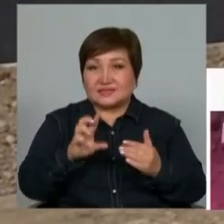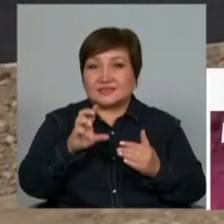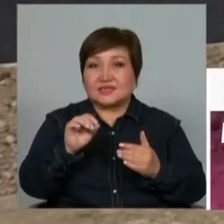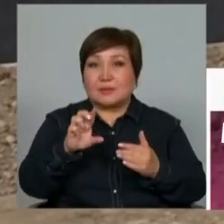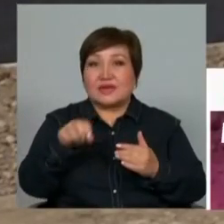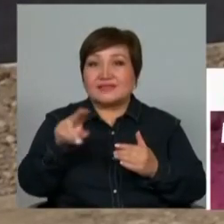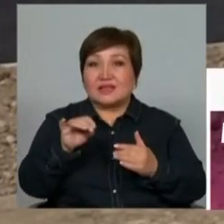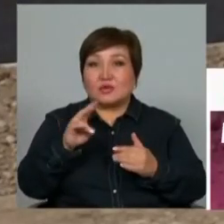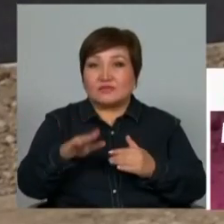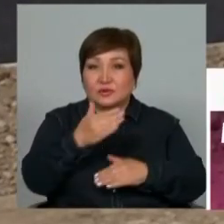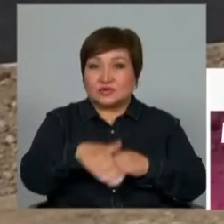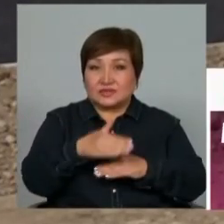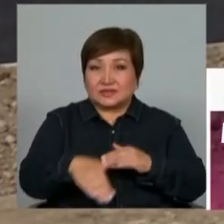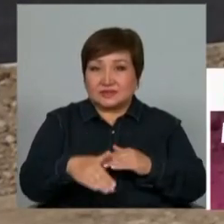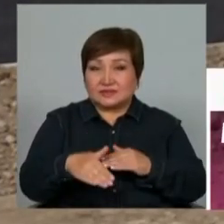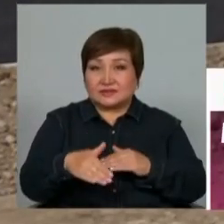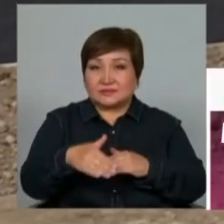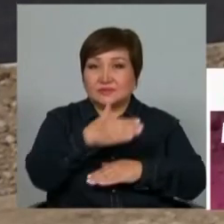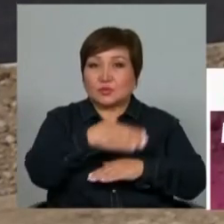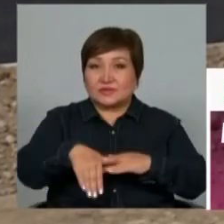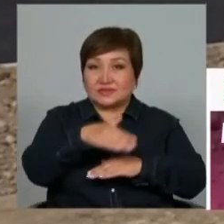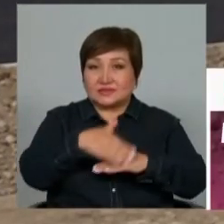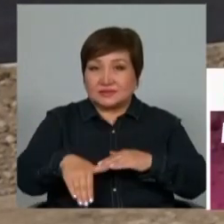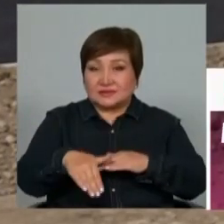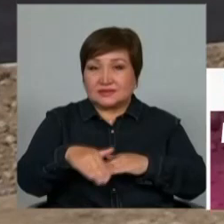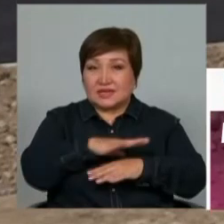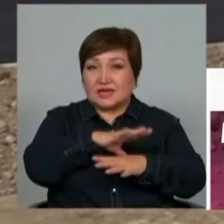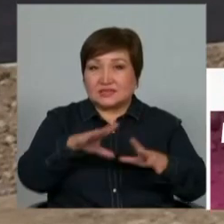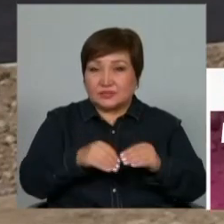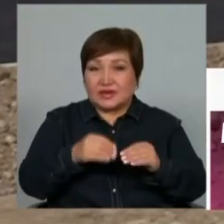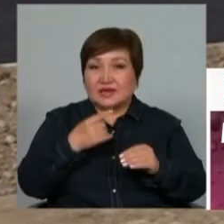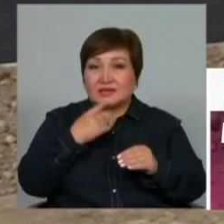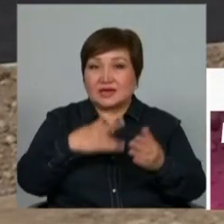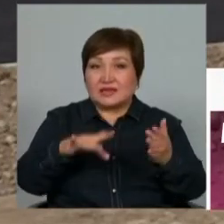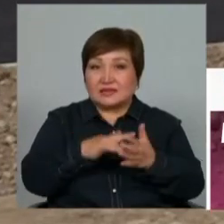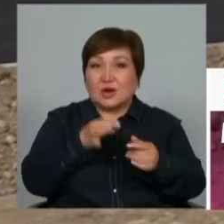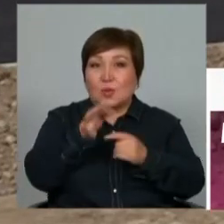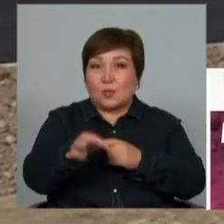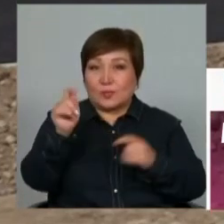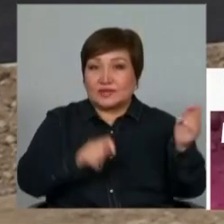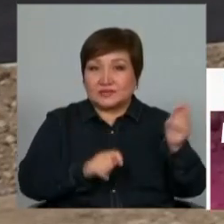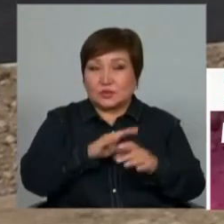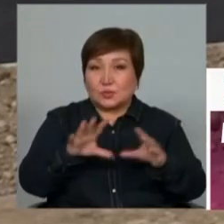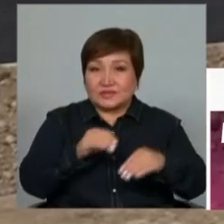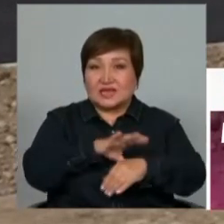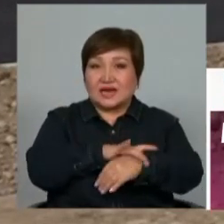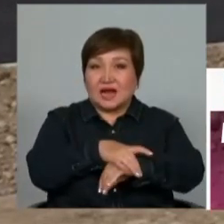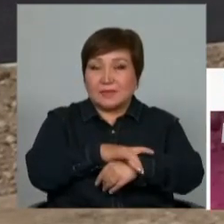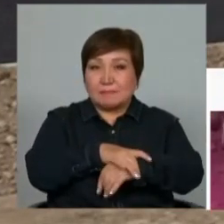көшесінің несін азайтады ғой. Жалпы қалан сыртынан келетіндердің көбісі